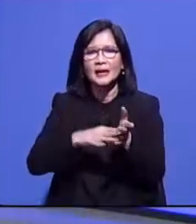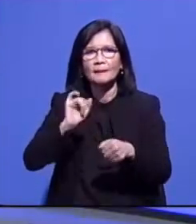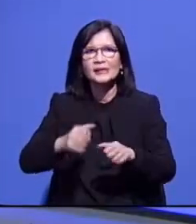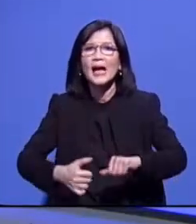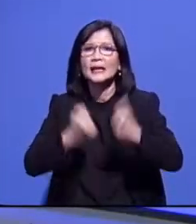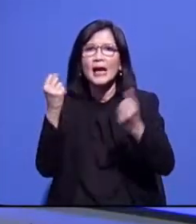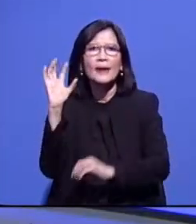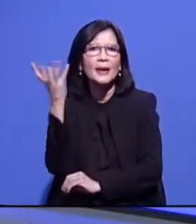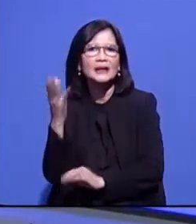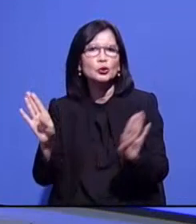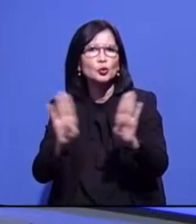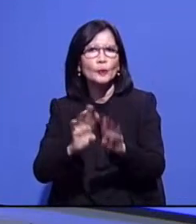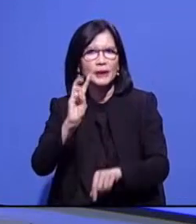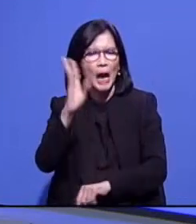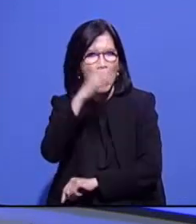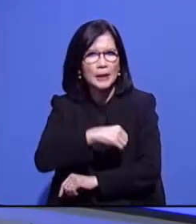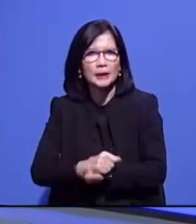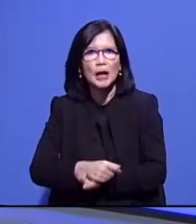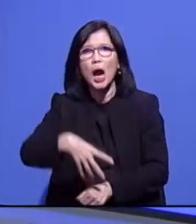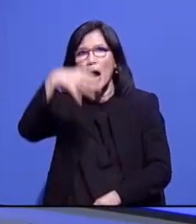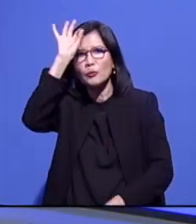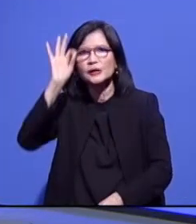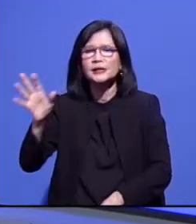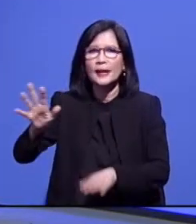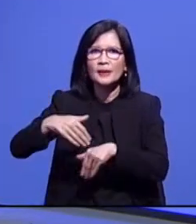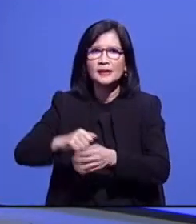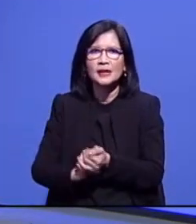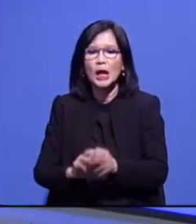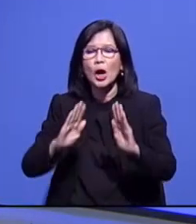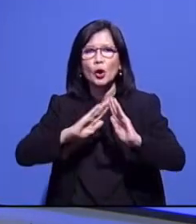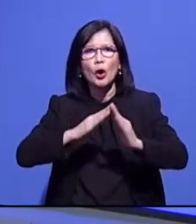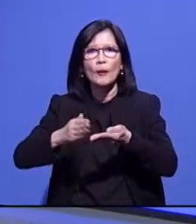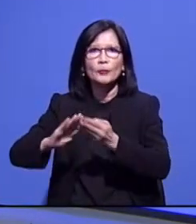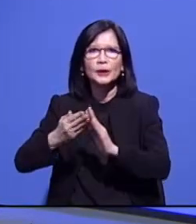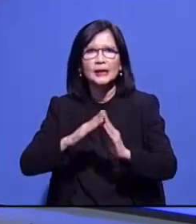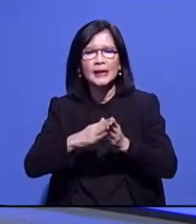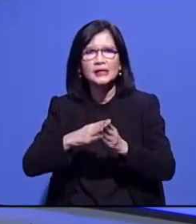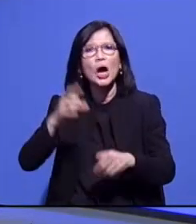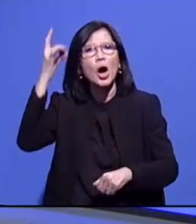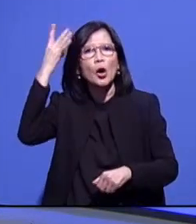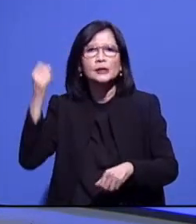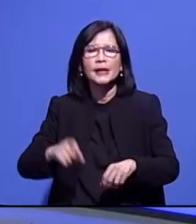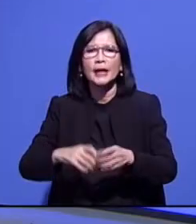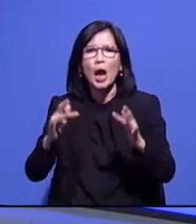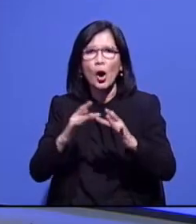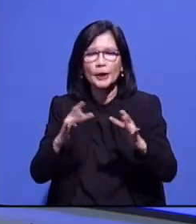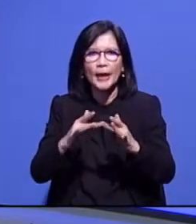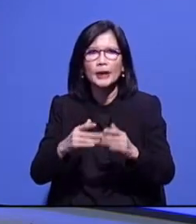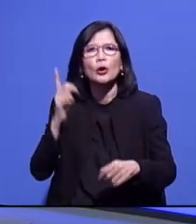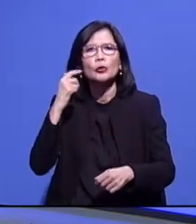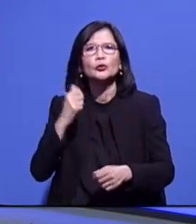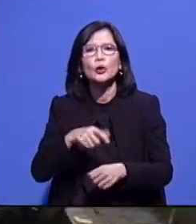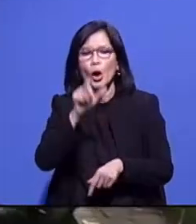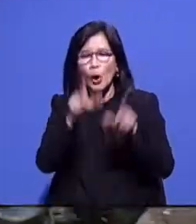selama tiga hari selain itu aparat kepolisian menggandeng komunitas ojek online untuk mendisiplinkan warga patuhi protokol